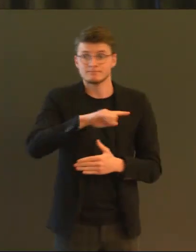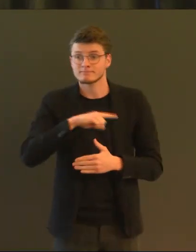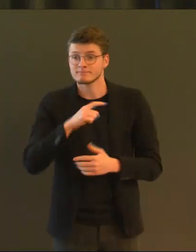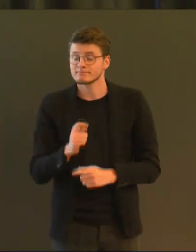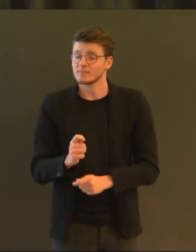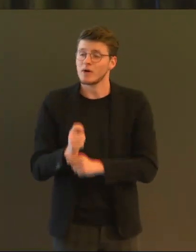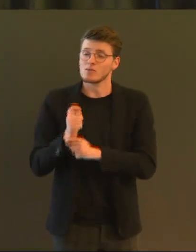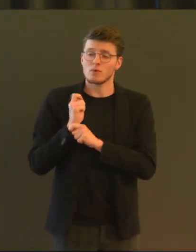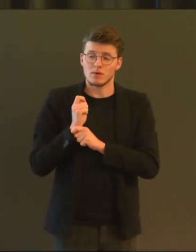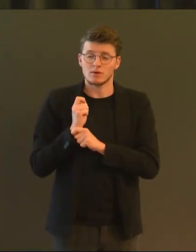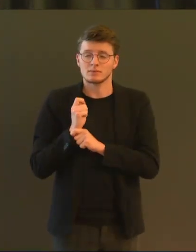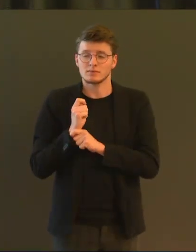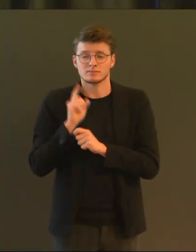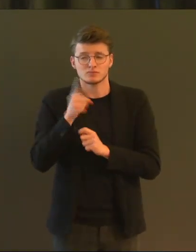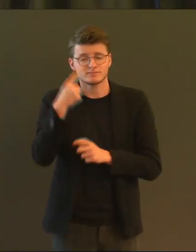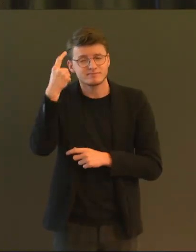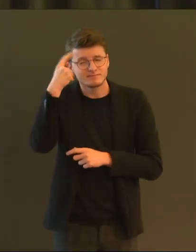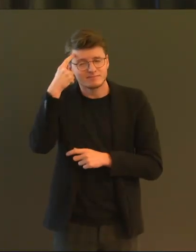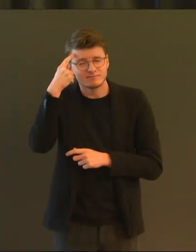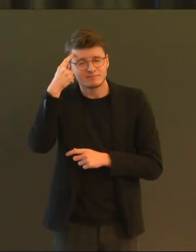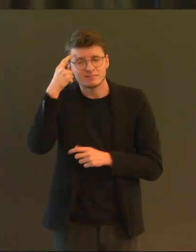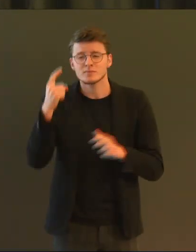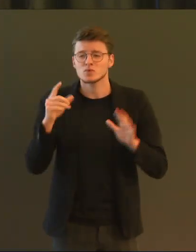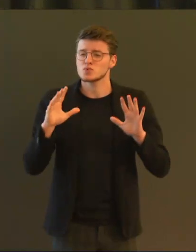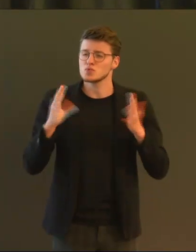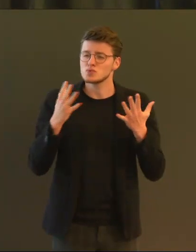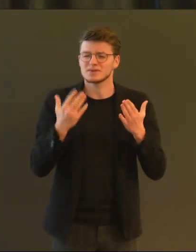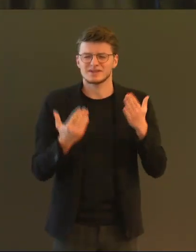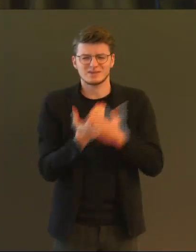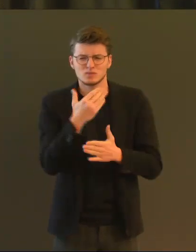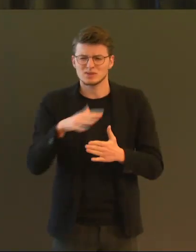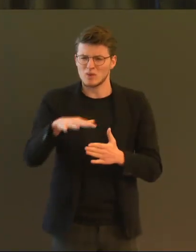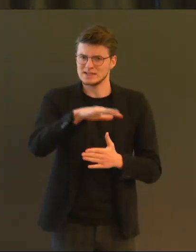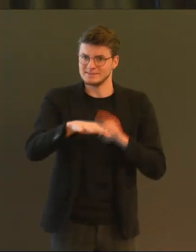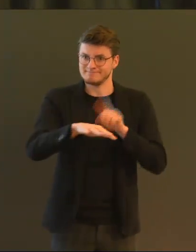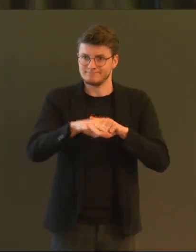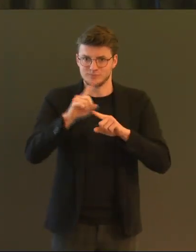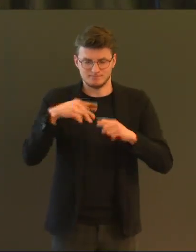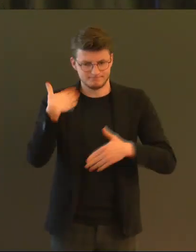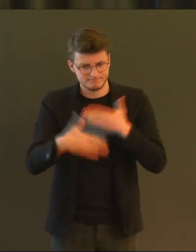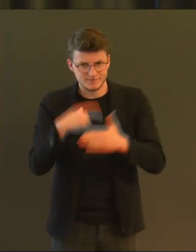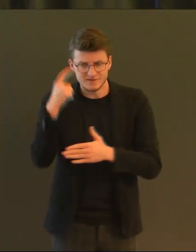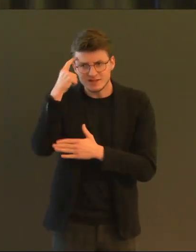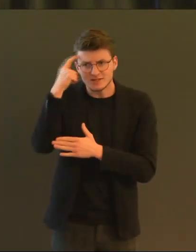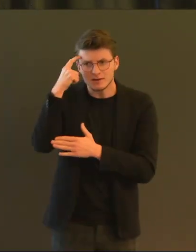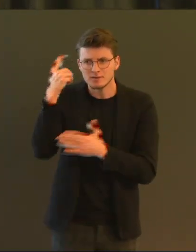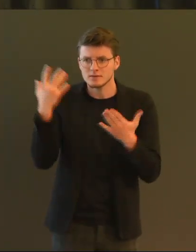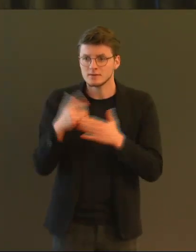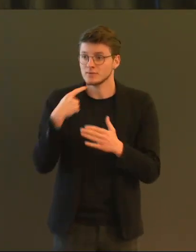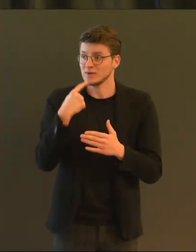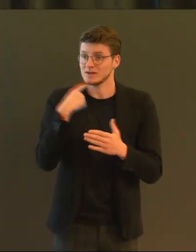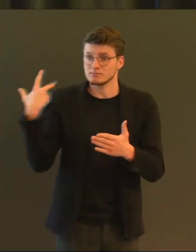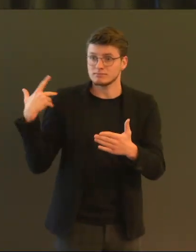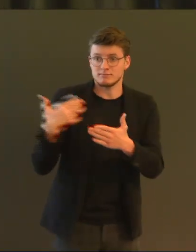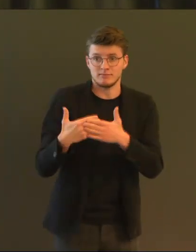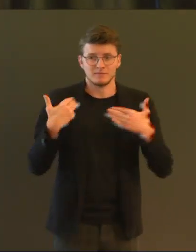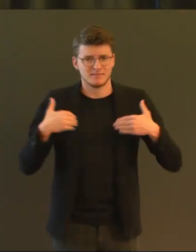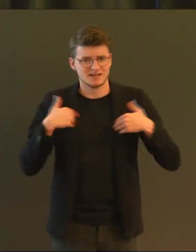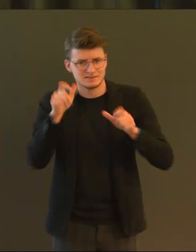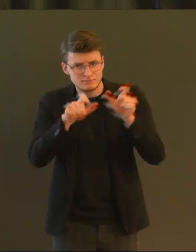te nemen en op een verstandige manier om te gaan met deze situatie. De afgelopen weken was er een enorme solidariteit in de